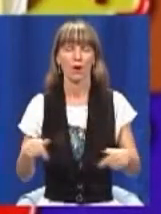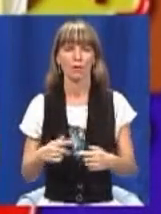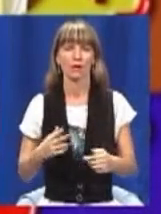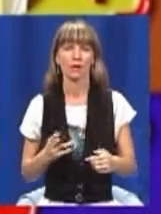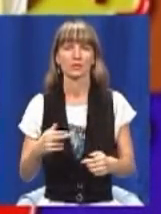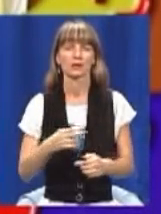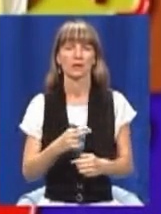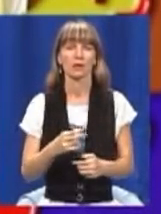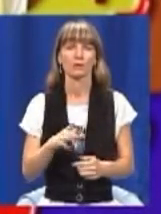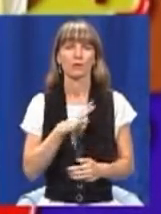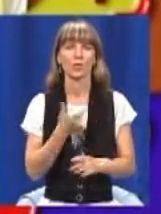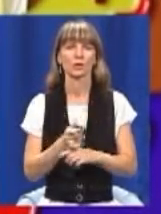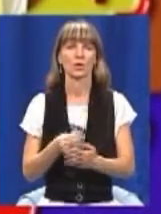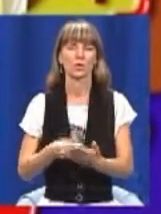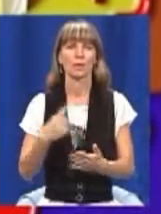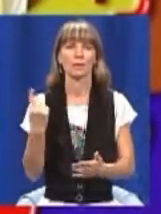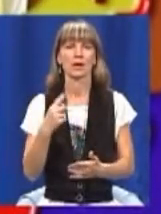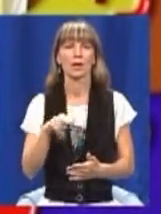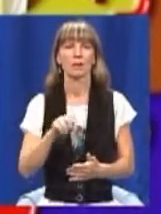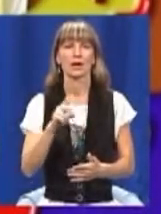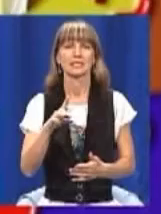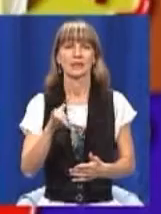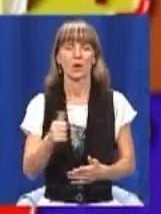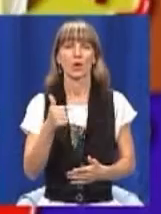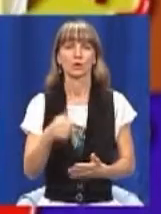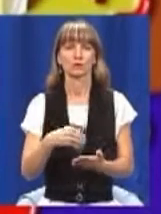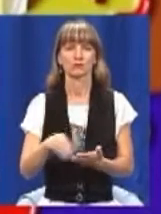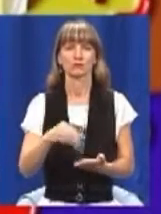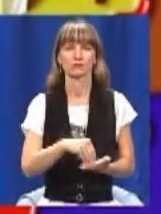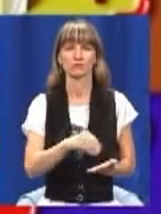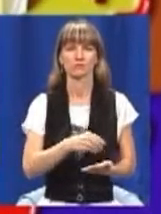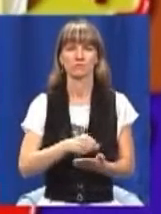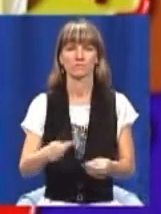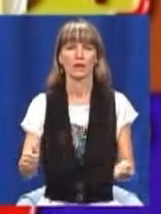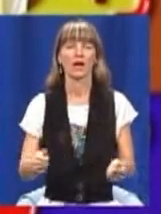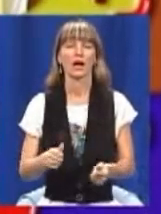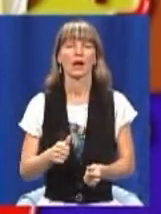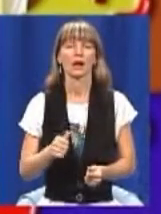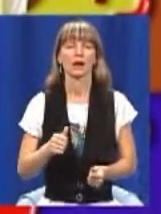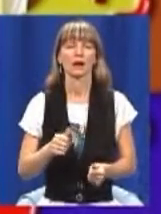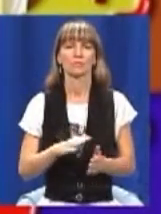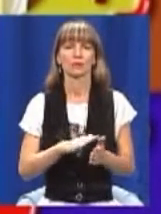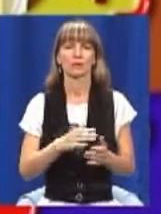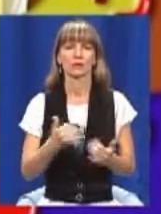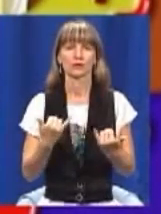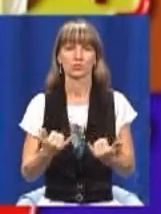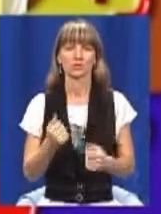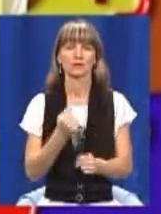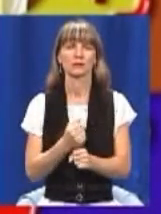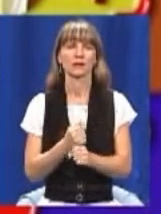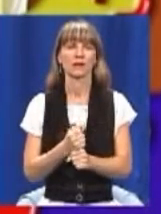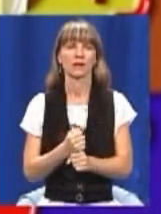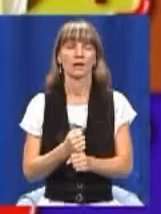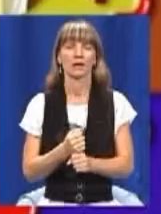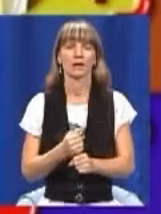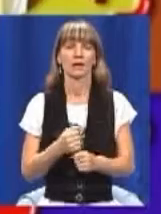дуже високу ціну, перші пазли добре розкуповували. Помітивши, що пазли подобаються дітям, їх почали робити